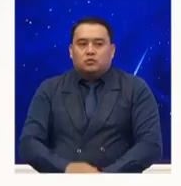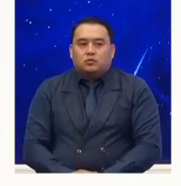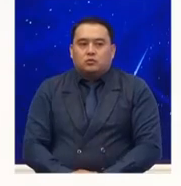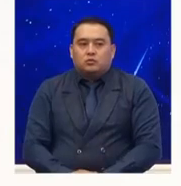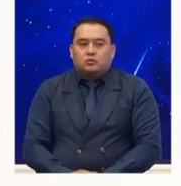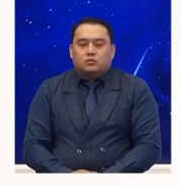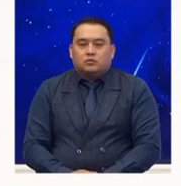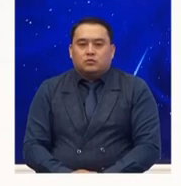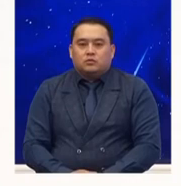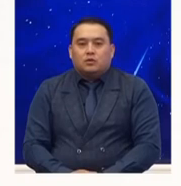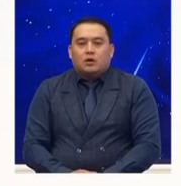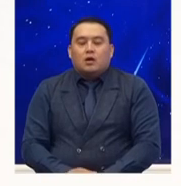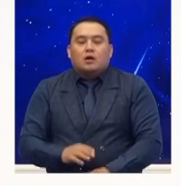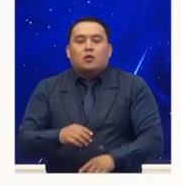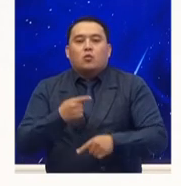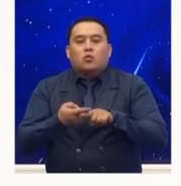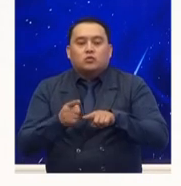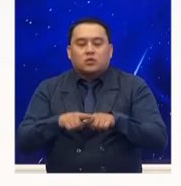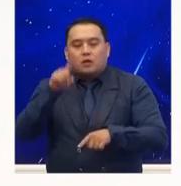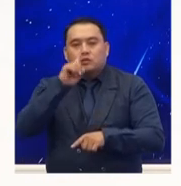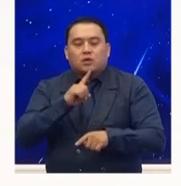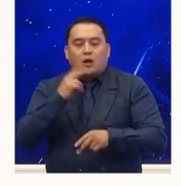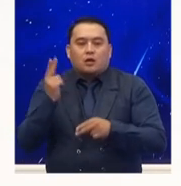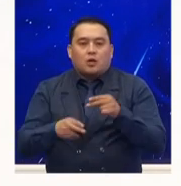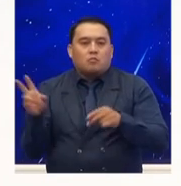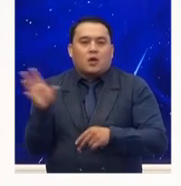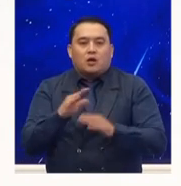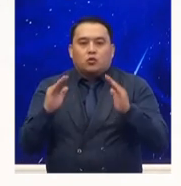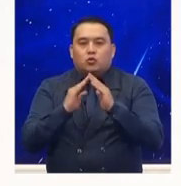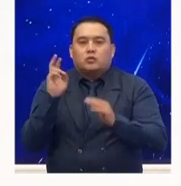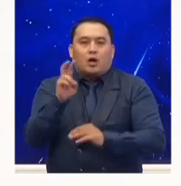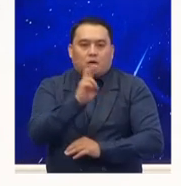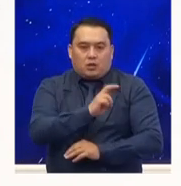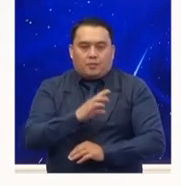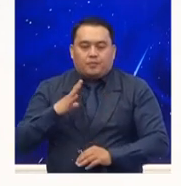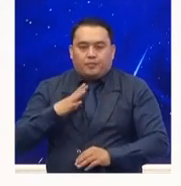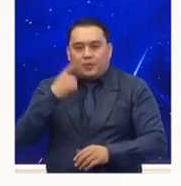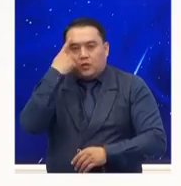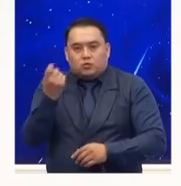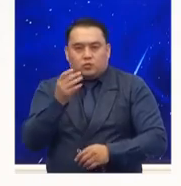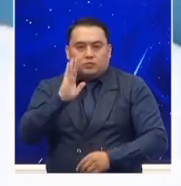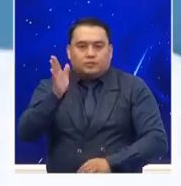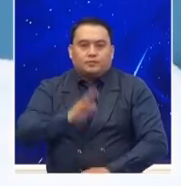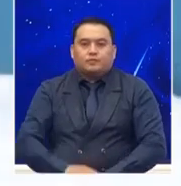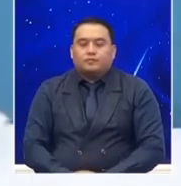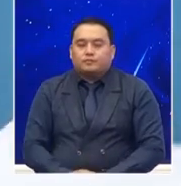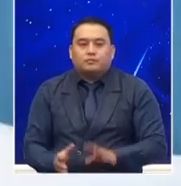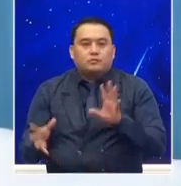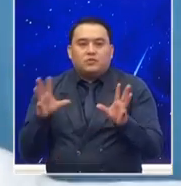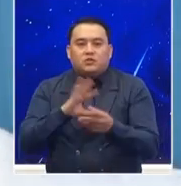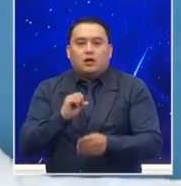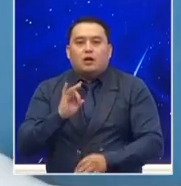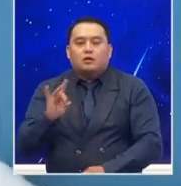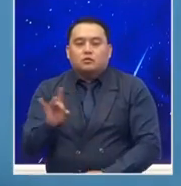Жағы маусым аяғына дейін толықтай барлық тұрғын үйлерді аралап нұсқаулықтар таратыламыз. Жалпы Ақсу